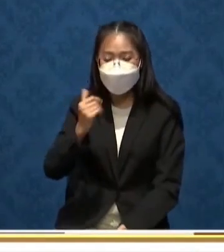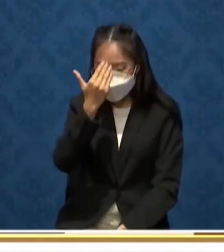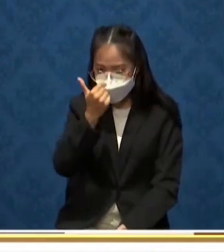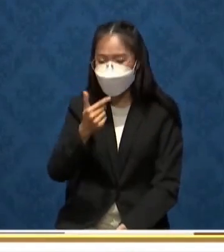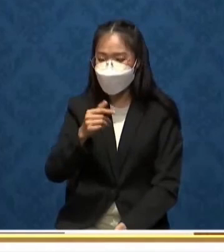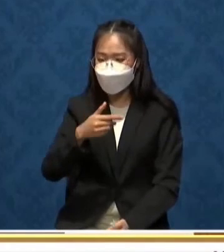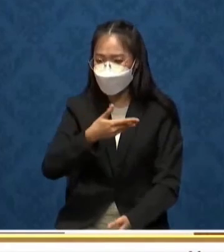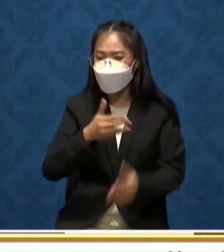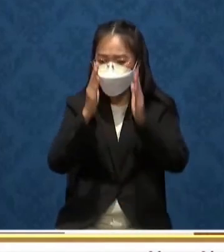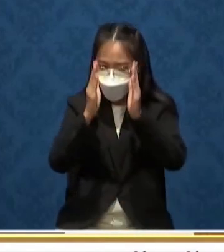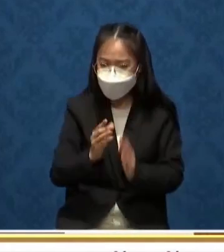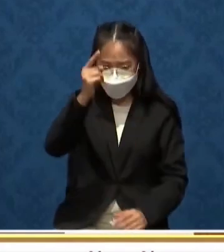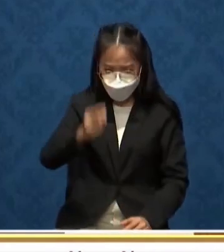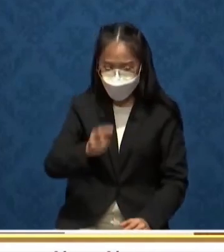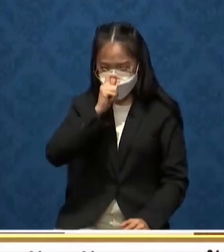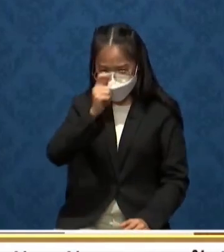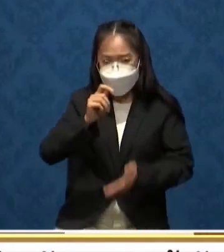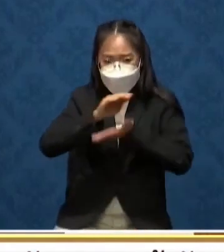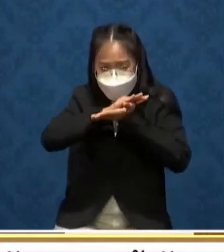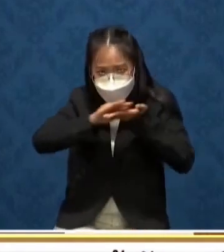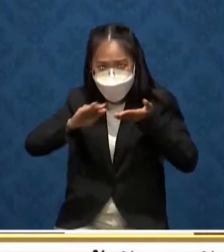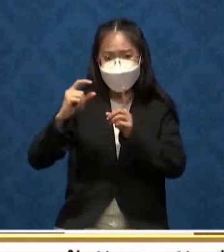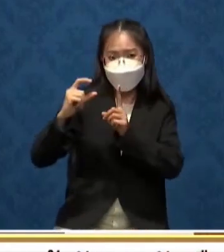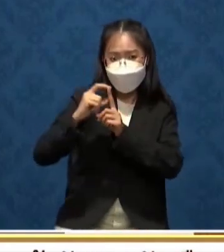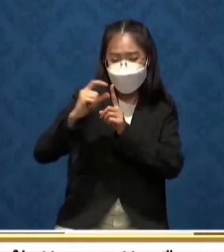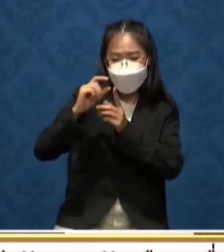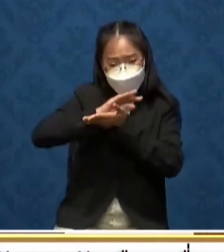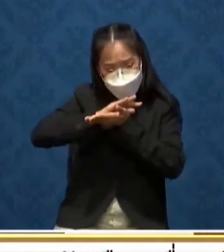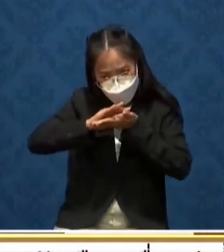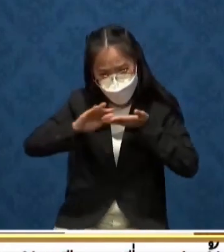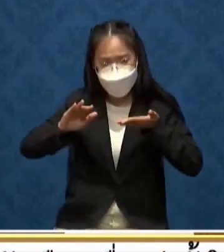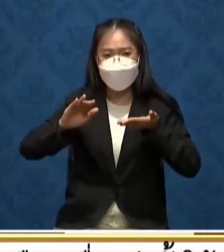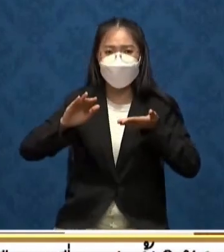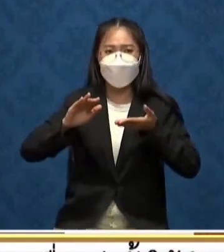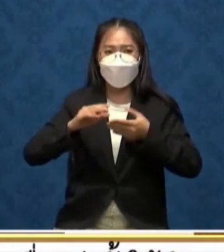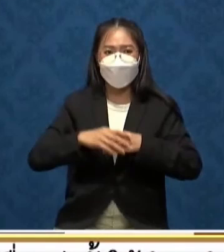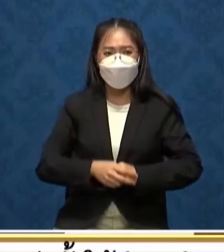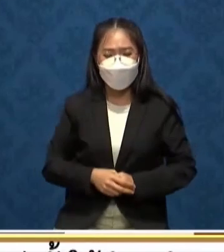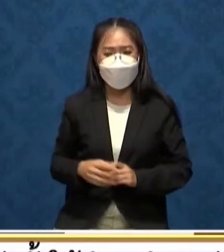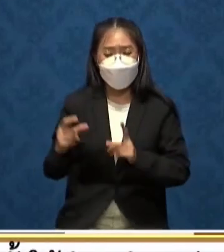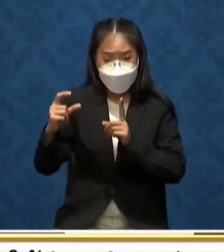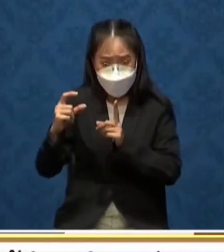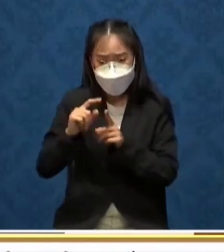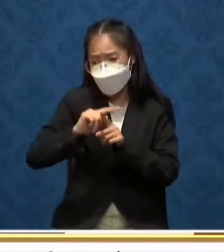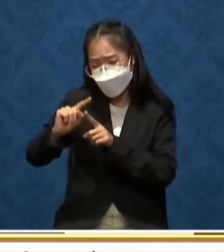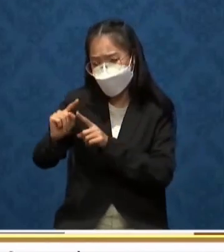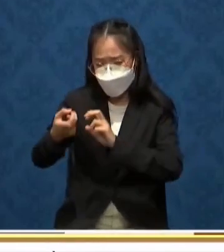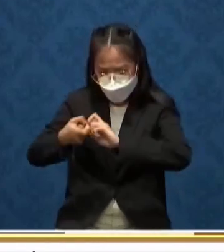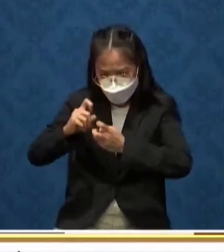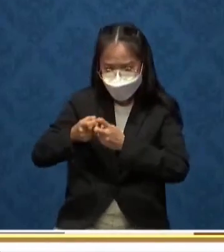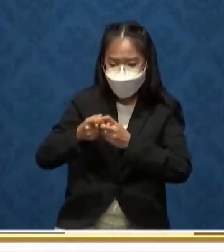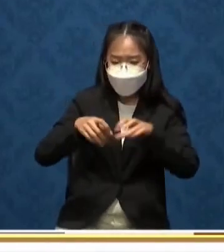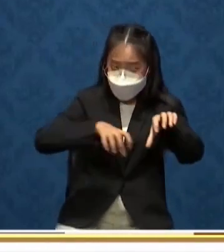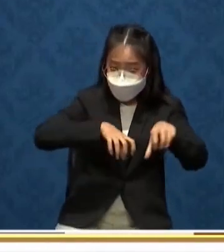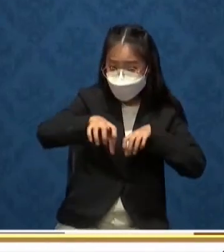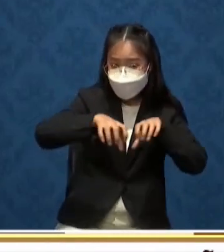เราต้องม dashiจะพูดจากอะไรให้กันหลายอย่างมันเป็นปัญหาในเชิงบริหาร